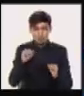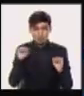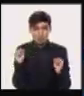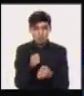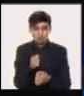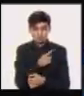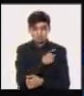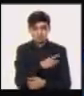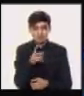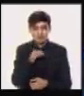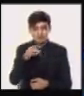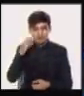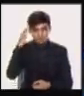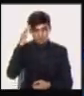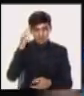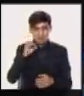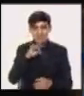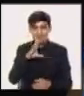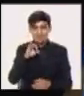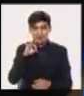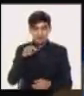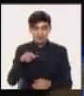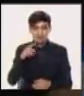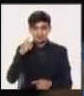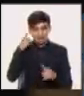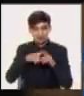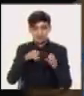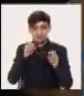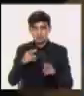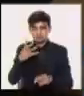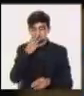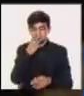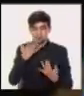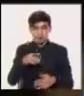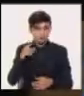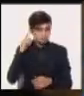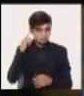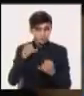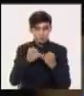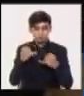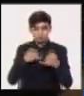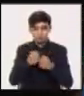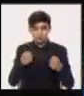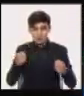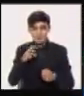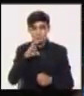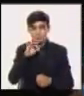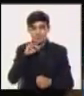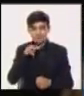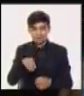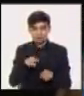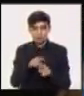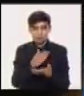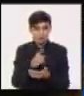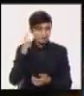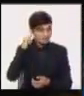иығы. Басына жаңағы ИВЛ-дің аппаратын бүйтіп тартқан кезде жіп немен бинтпен тартқан, бинттің мына жеріне қан барады, мына кезі